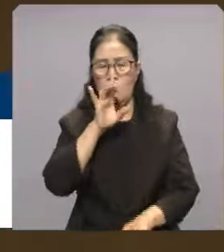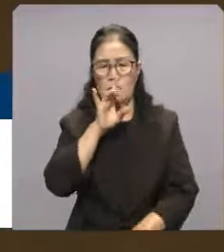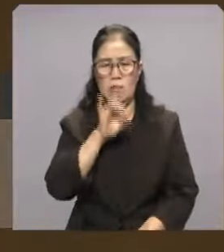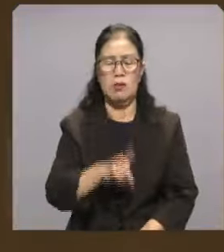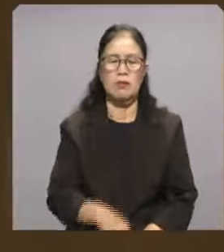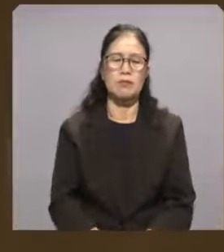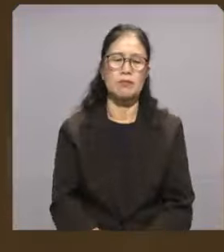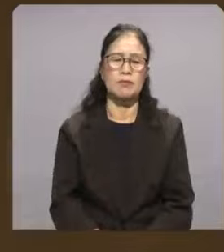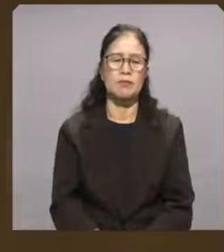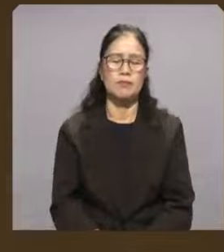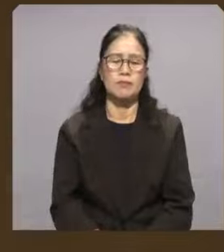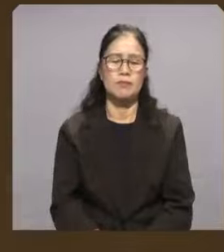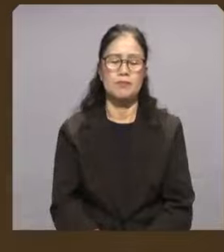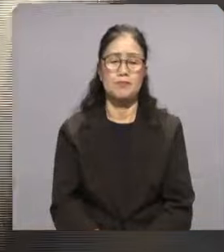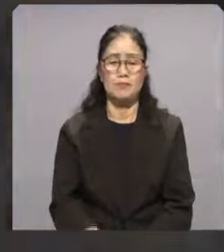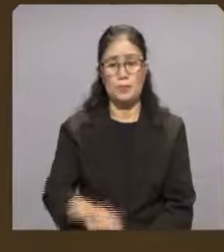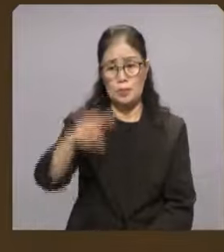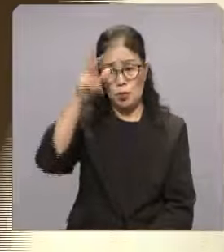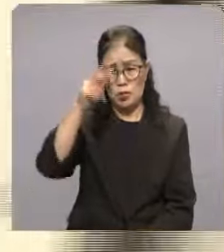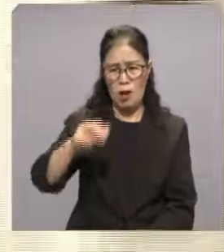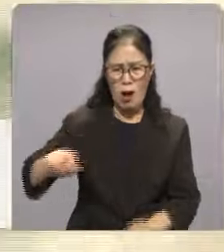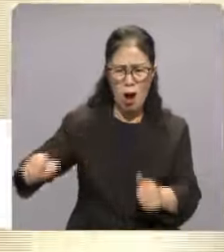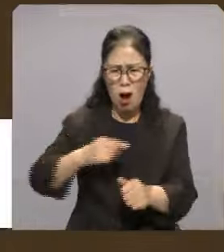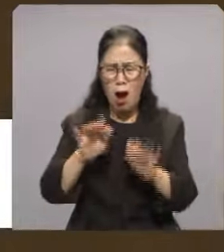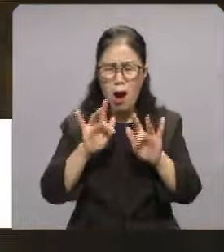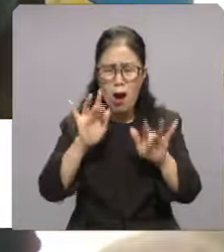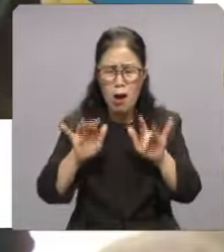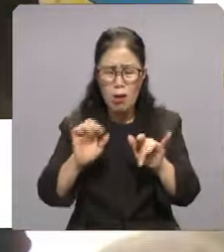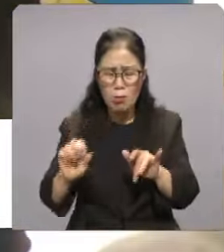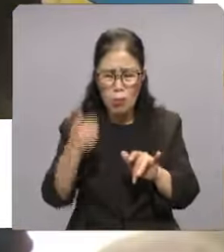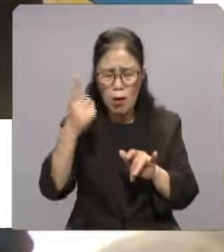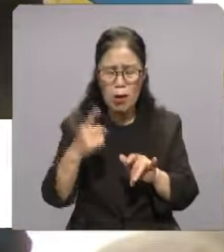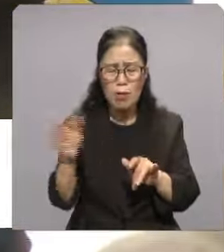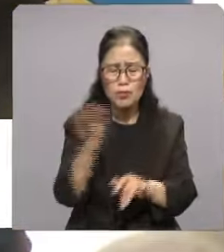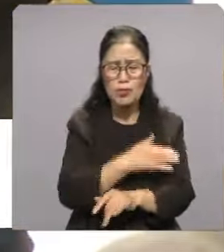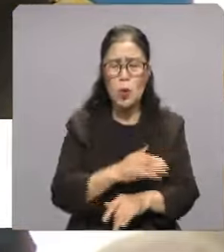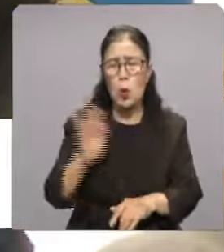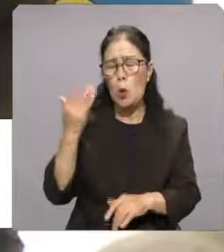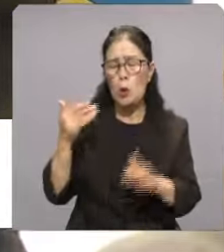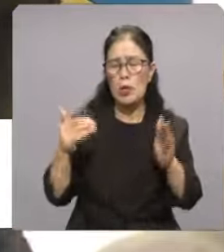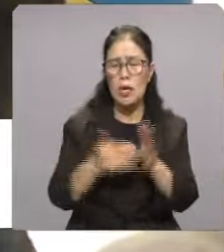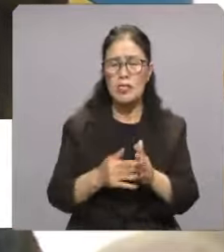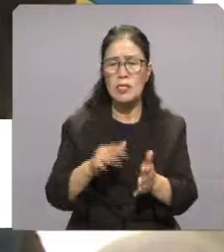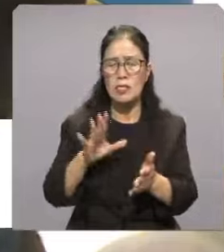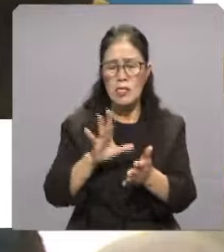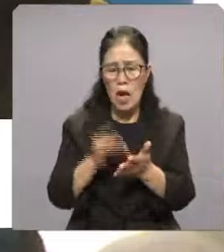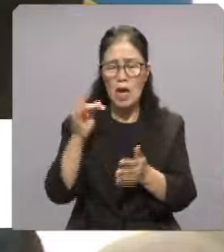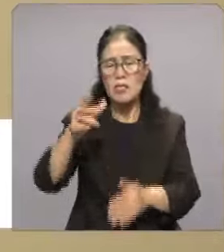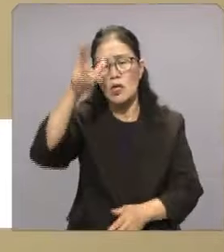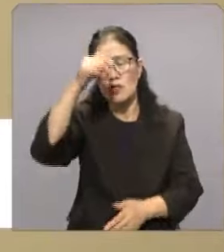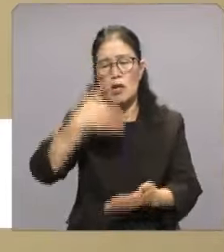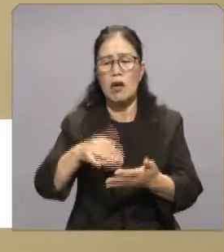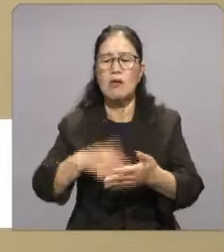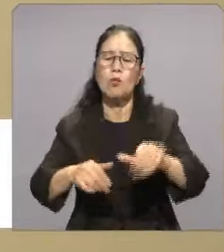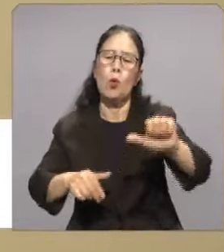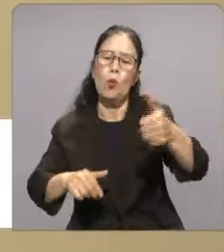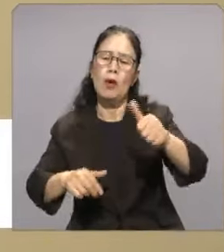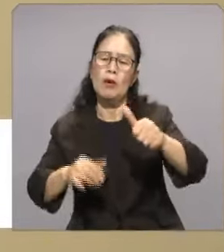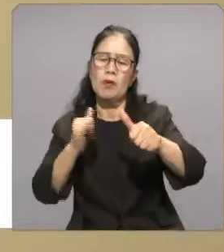되겠습니다. 경찰은 흉기 난동 예고글 최초 작성일로부터 최근까지 야탑역 인근에 경찰관 500여